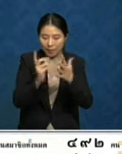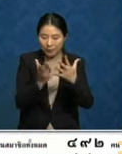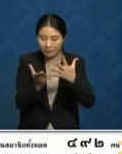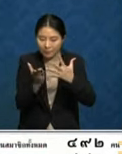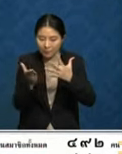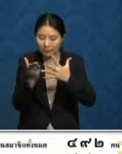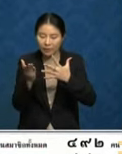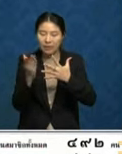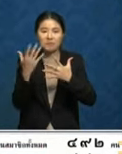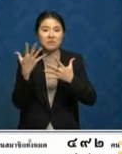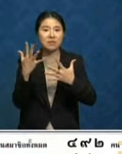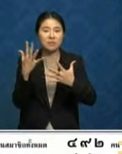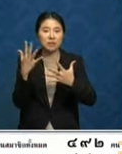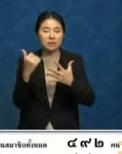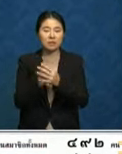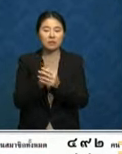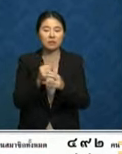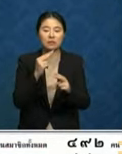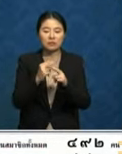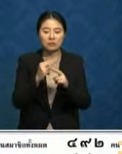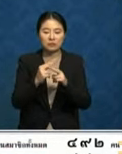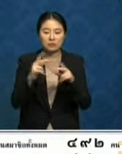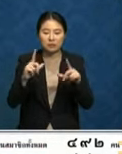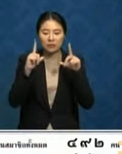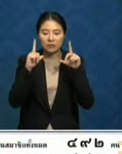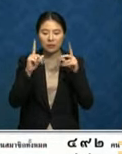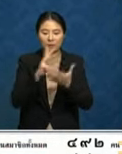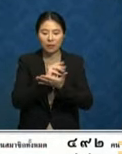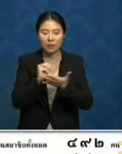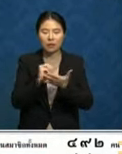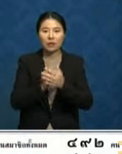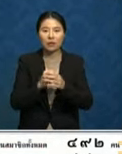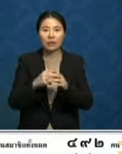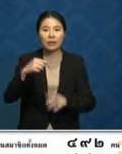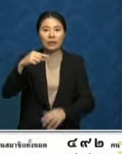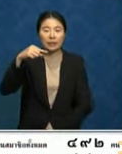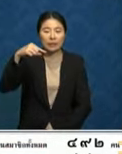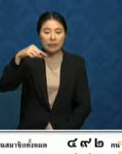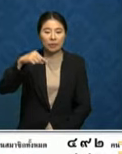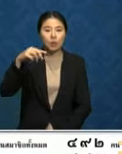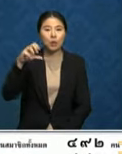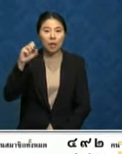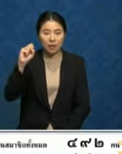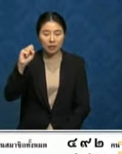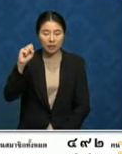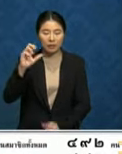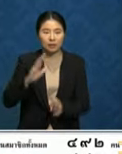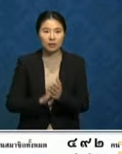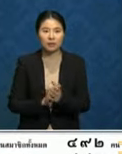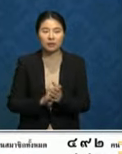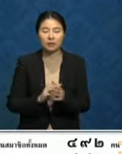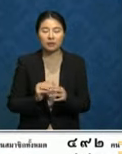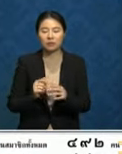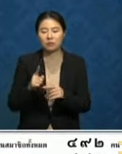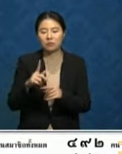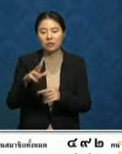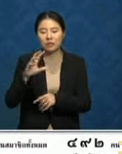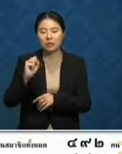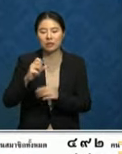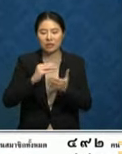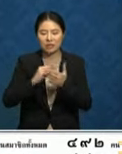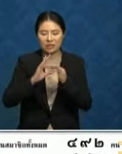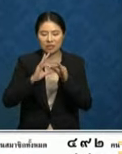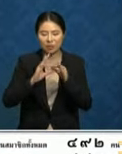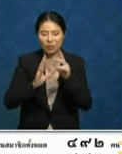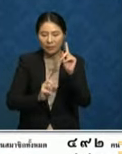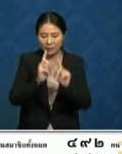โดยสถาบันการจัดอันดับที่มีชื่อเสียงไม่ว่าจะเป็น qs WorldUniversity rankingหรือ Time HigherEducation World